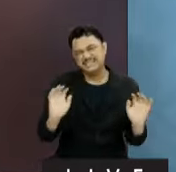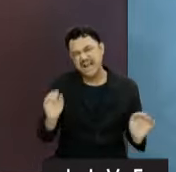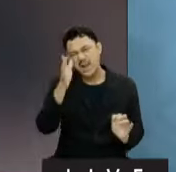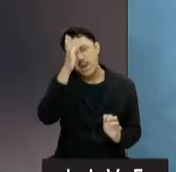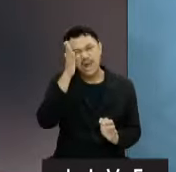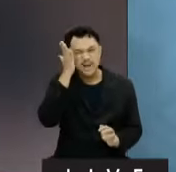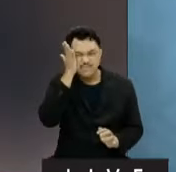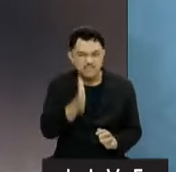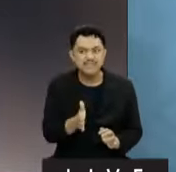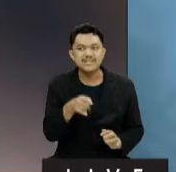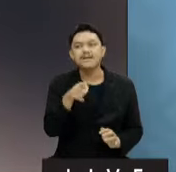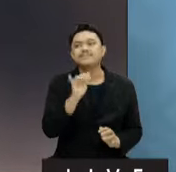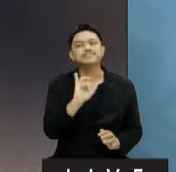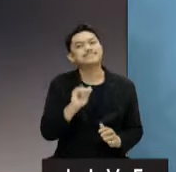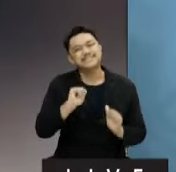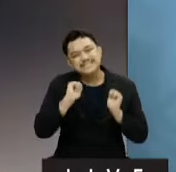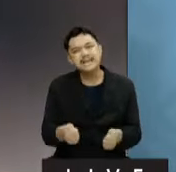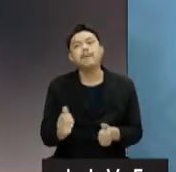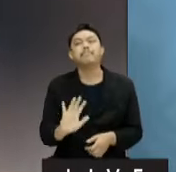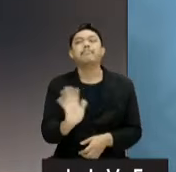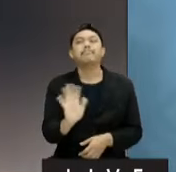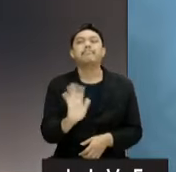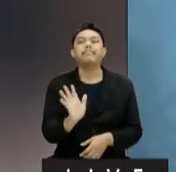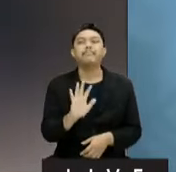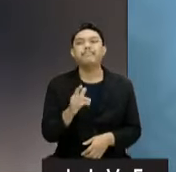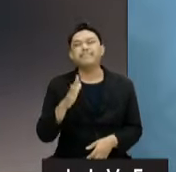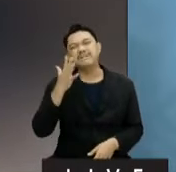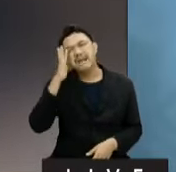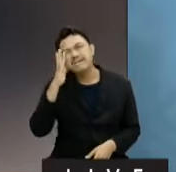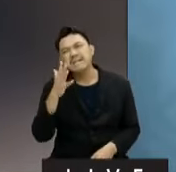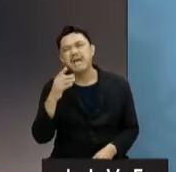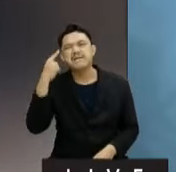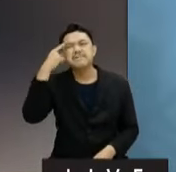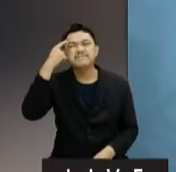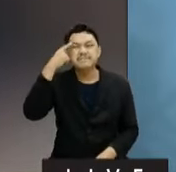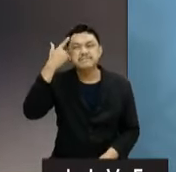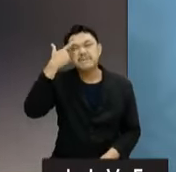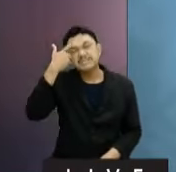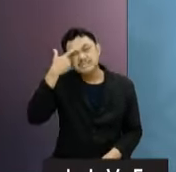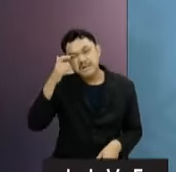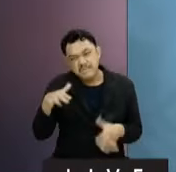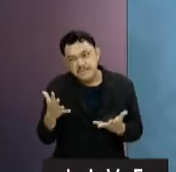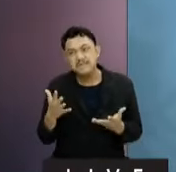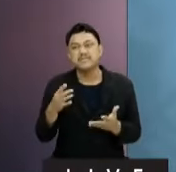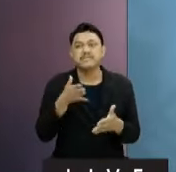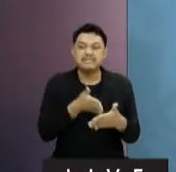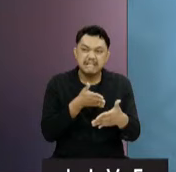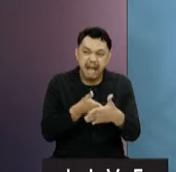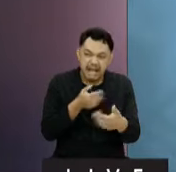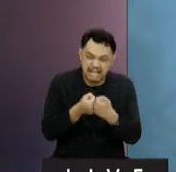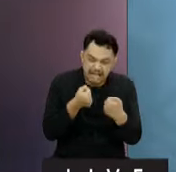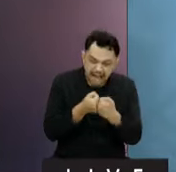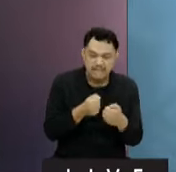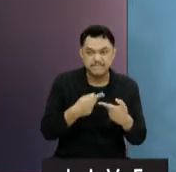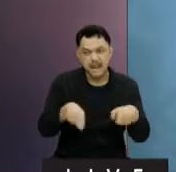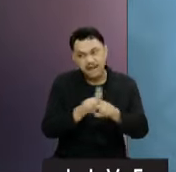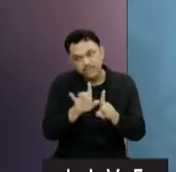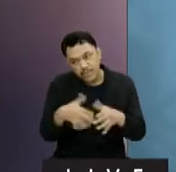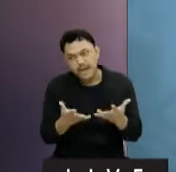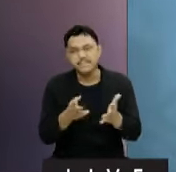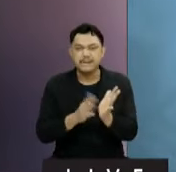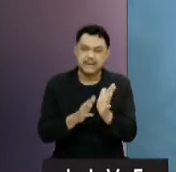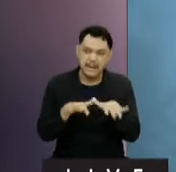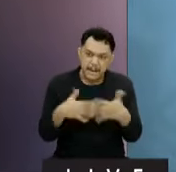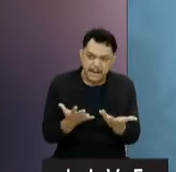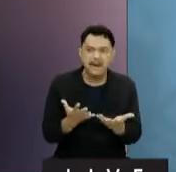pembekalan pranikah, apa sih yang harus dilakukan ketika mereka menikah, apa sih tantangan-tantangan ketika mereka menikah. Yang penting adalah kemudian mereka